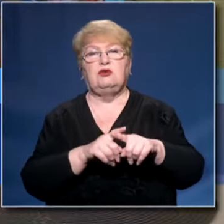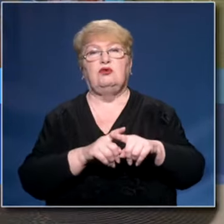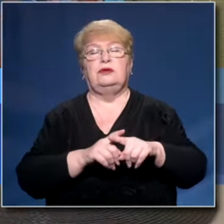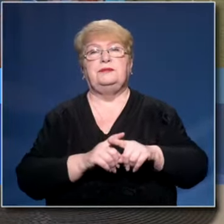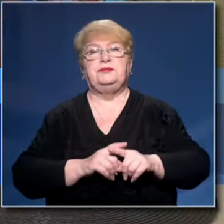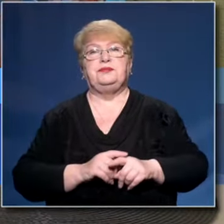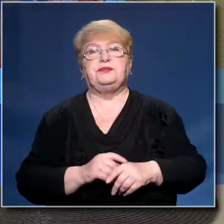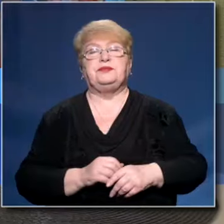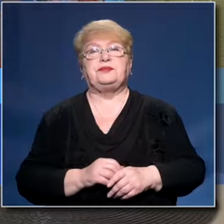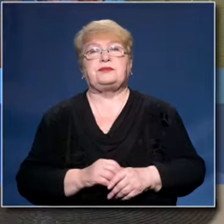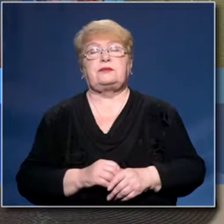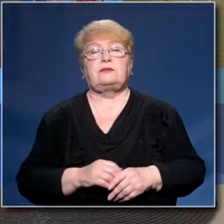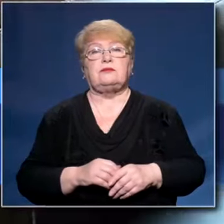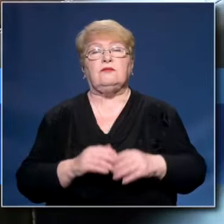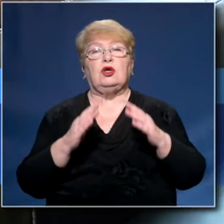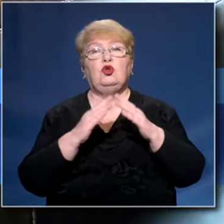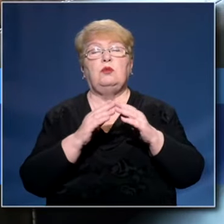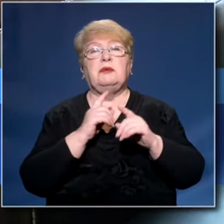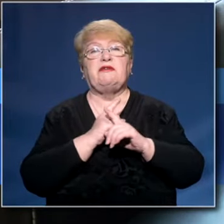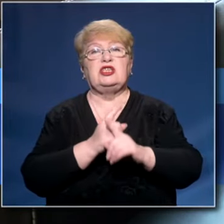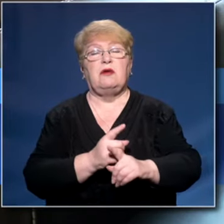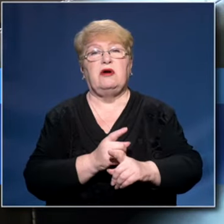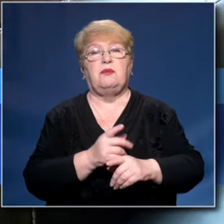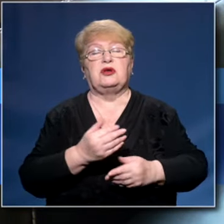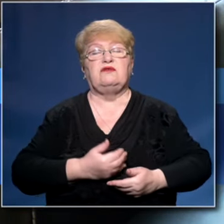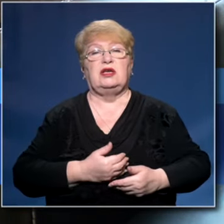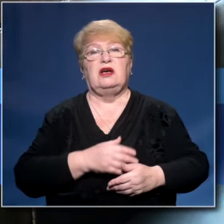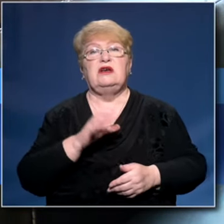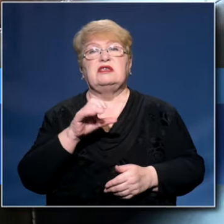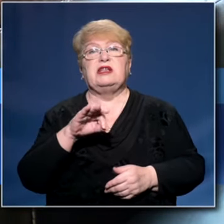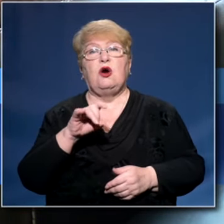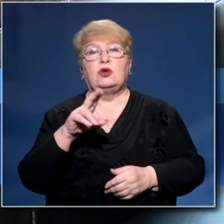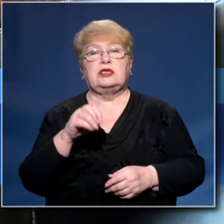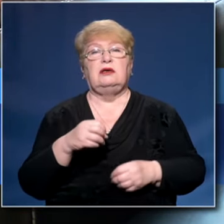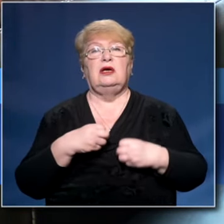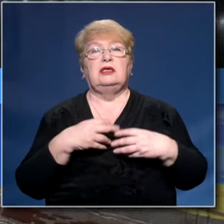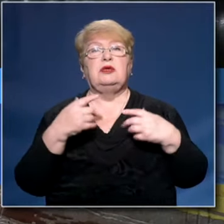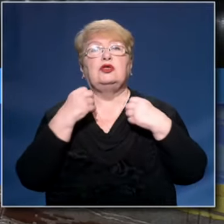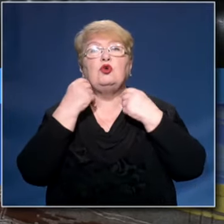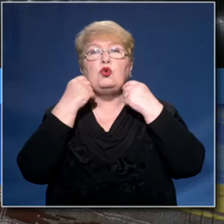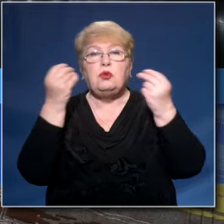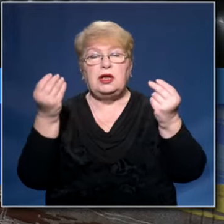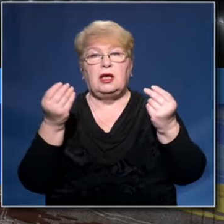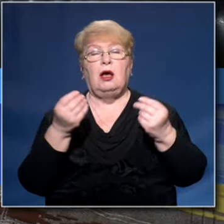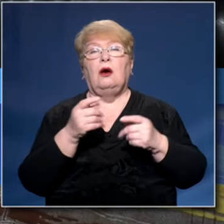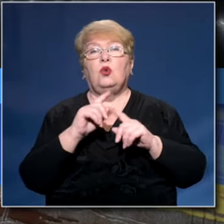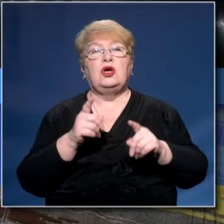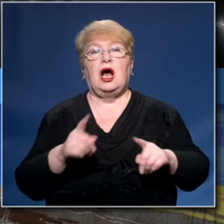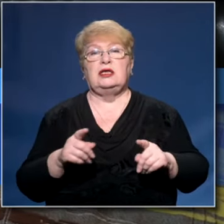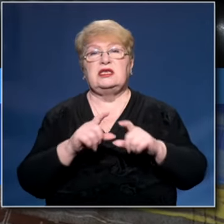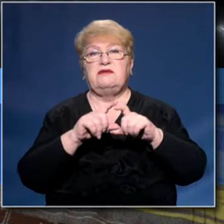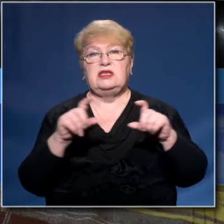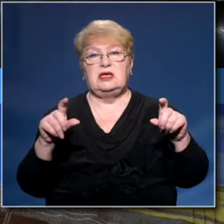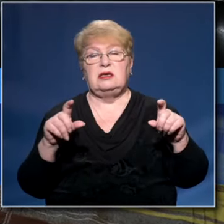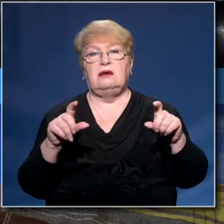помогают Когда нужна их помощь дом сопровождаемого проживания в Светлогорске в этом году отметил юбилей по-настоящему уникальное